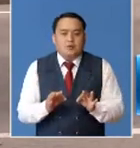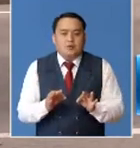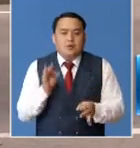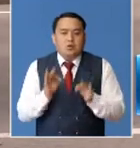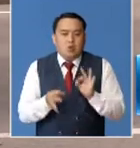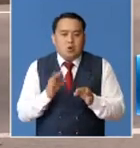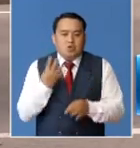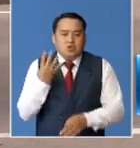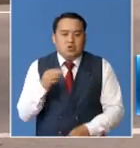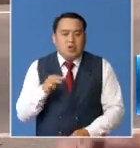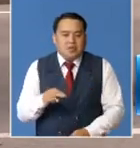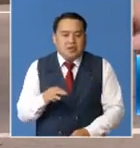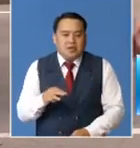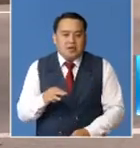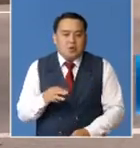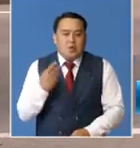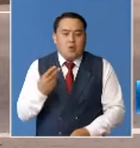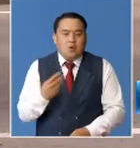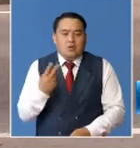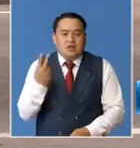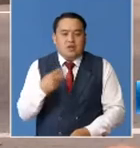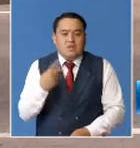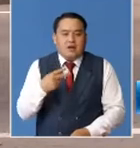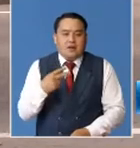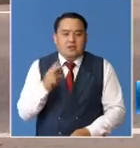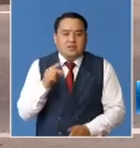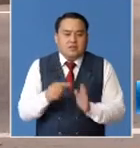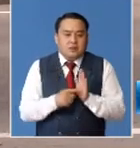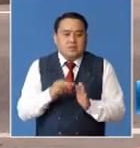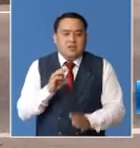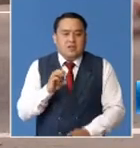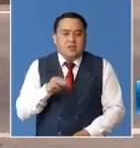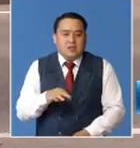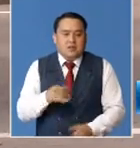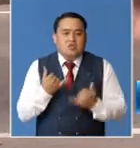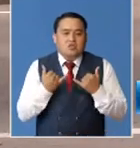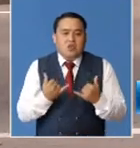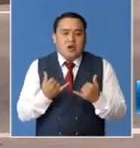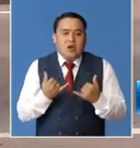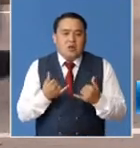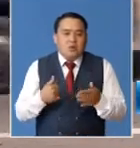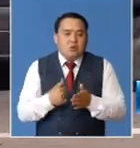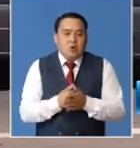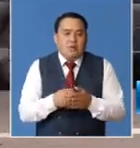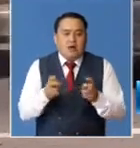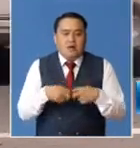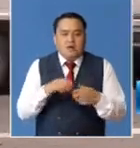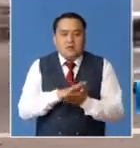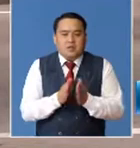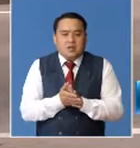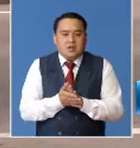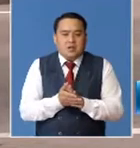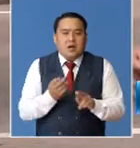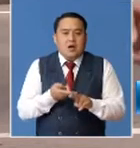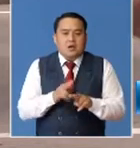нормы — это 4 метра. Он превышает 27 сантиметров. Сейчас, да, до выяснения обстоятельства,